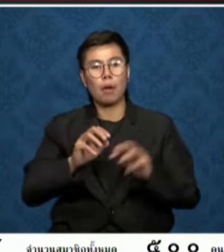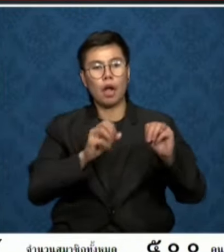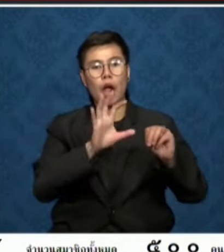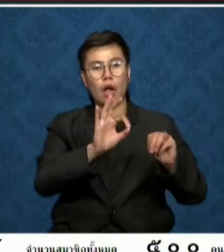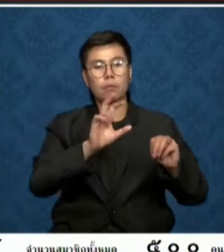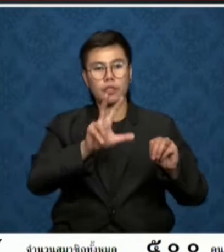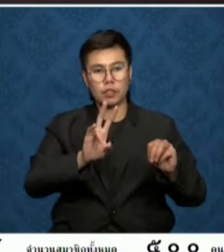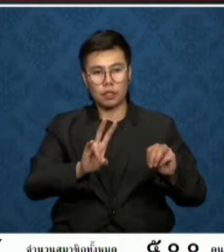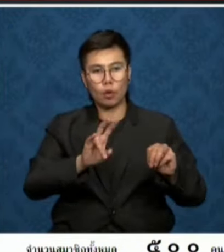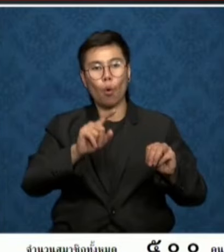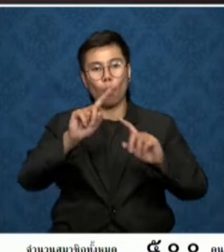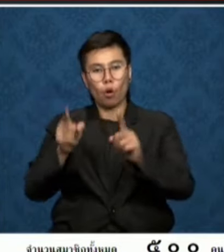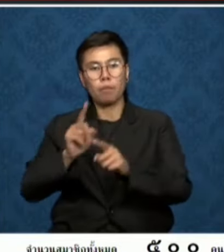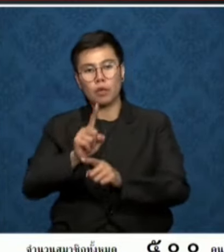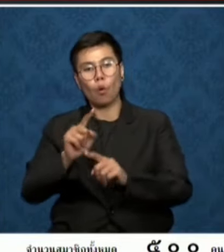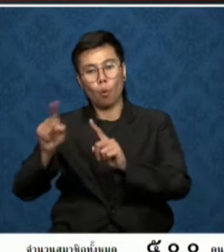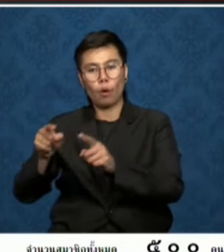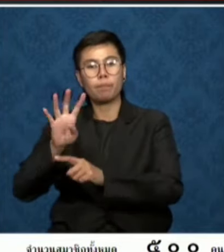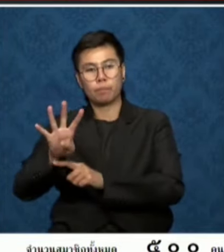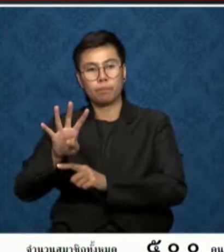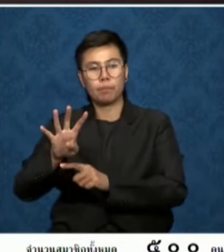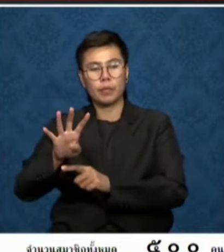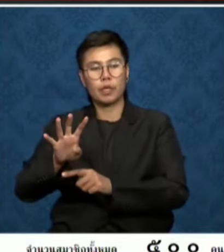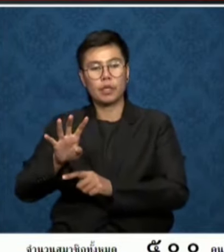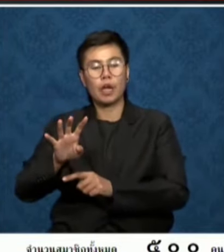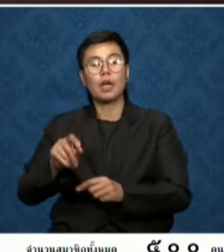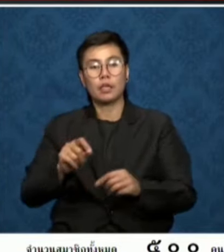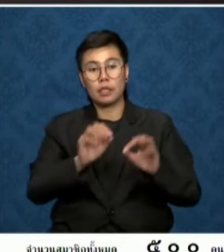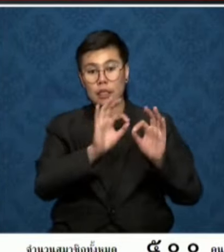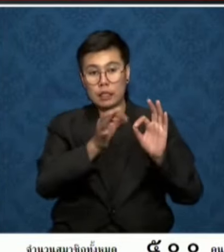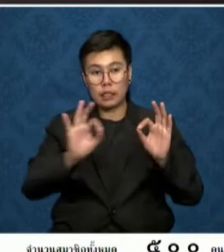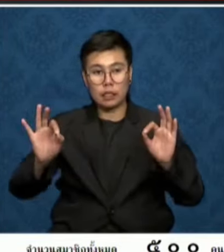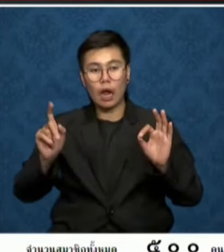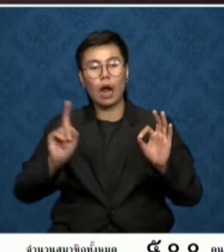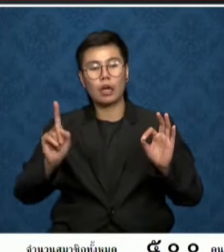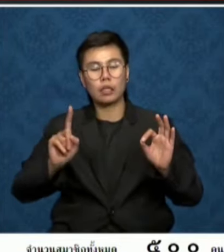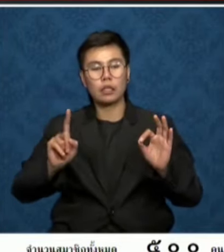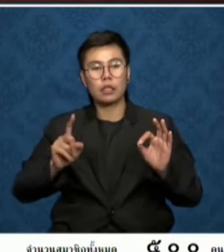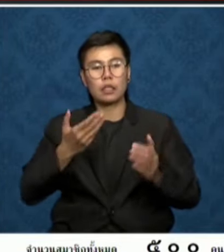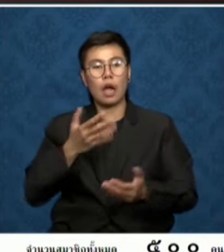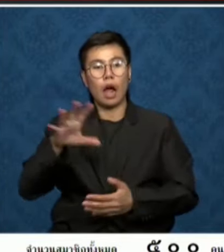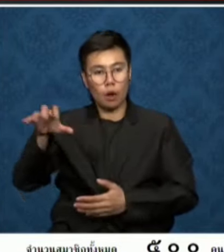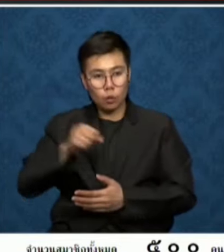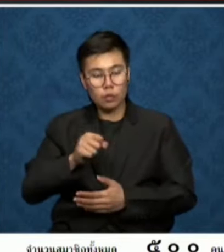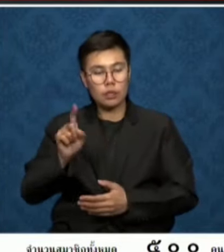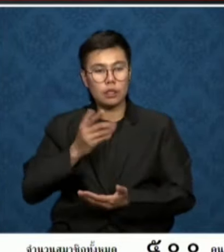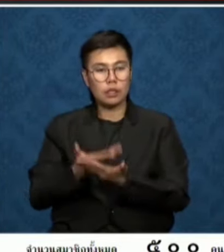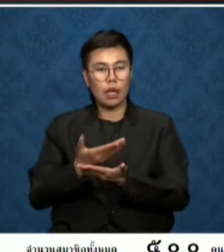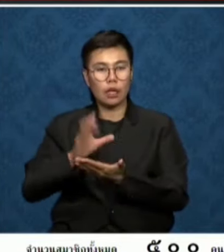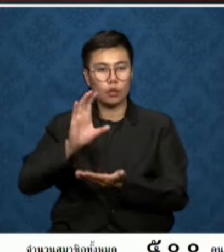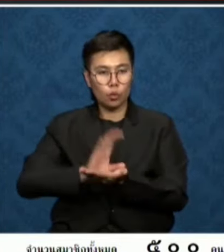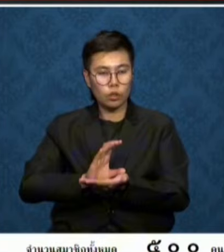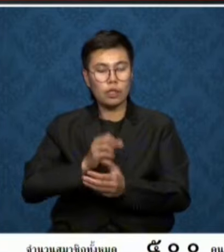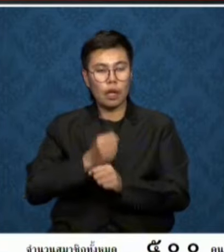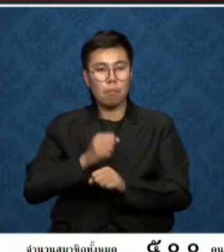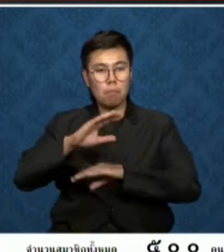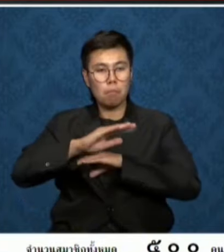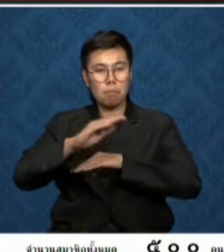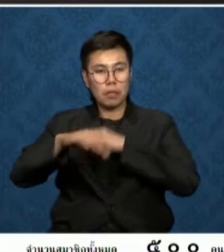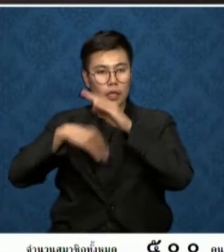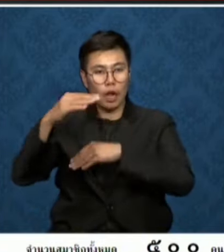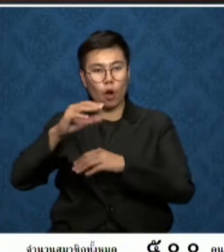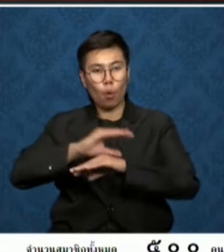97วงเล็บ1แล้วก็วงเล็บ4ครับเขียนเอาไว้อย่างนี้ครับว่าสามารถนำเงินจากกองทุนไปใช้พัฒนาโครงการเพื่อประชาช